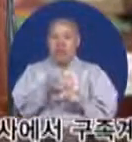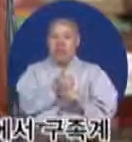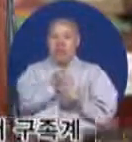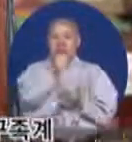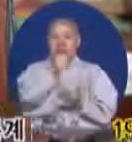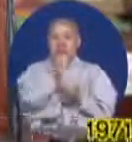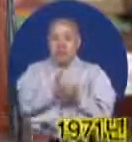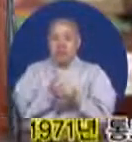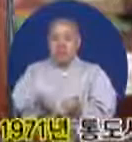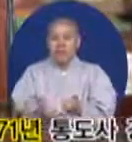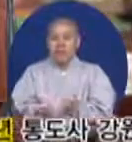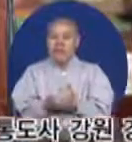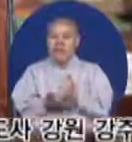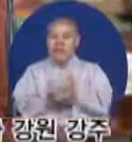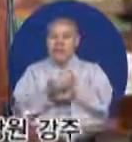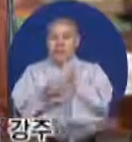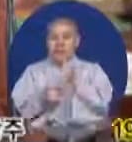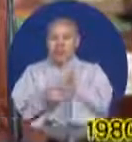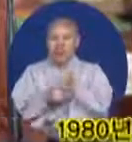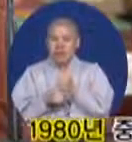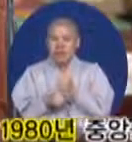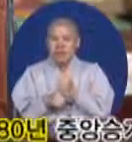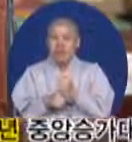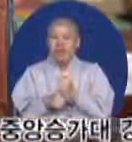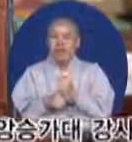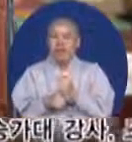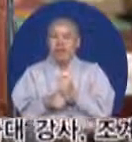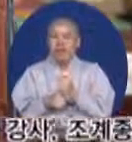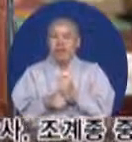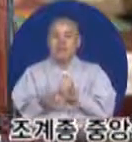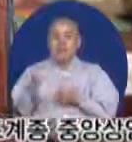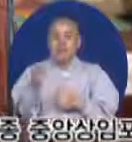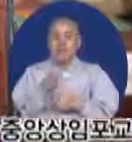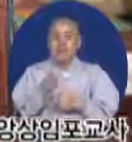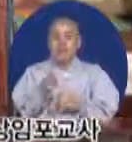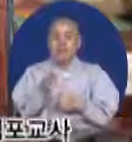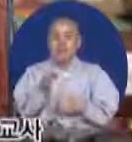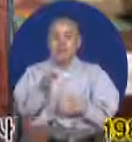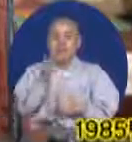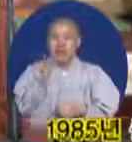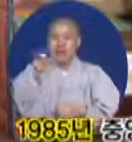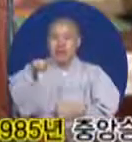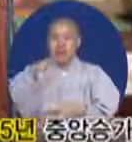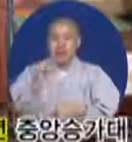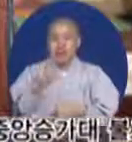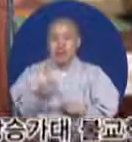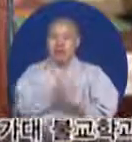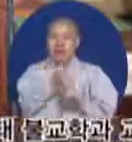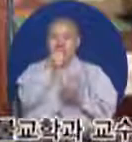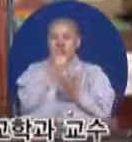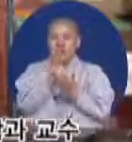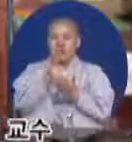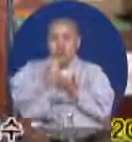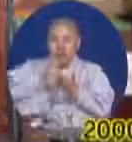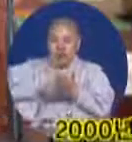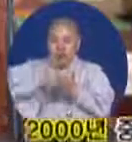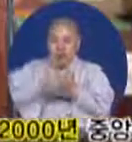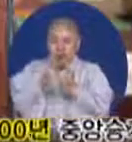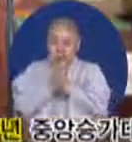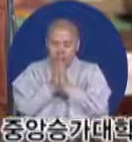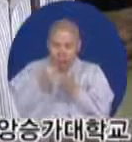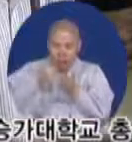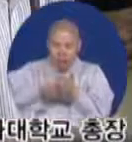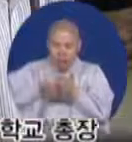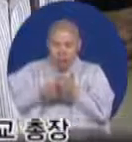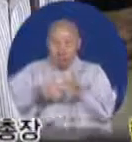부처님을 찬탄하는 것이 찬불입니다. 예불은 부처님께 예배하는 것이